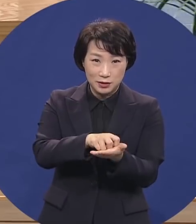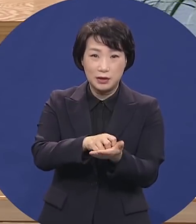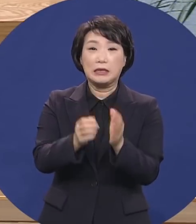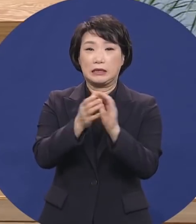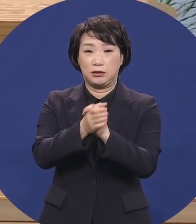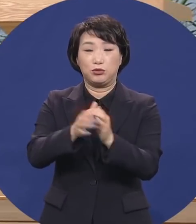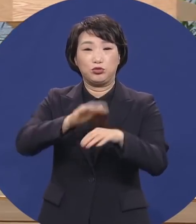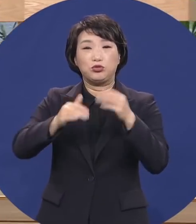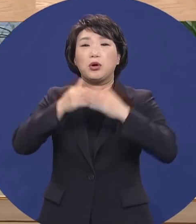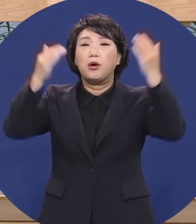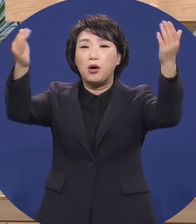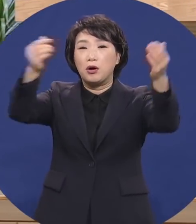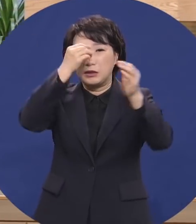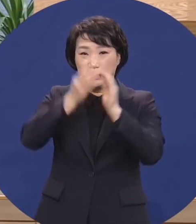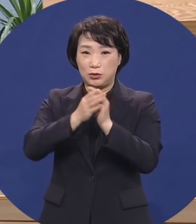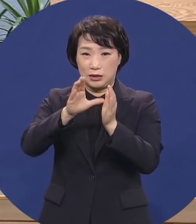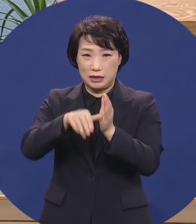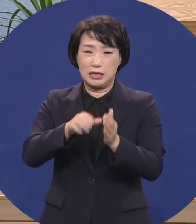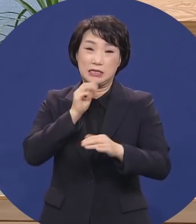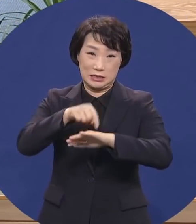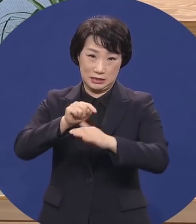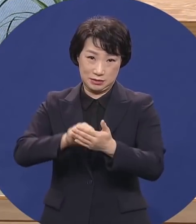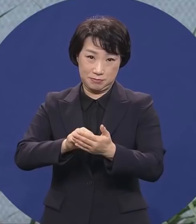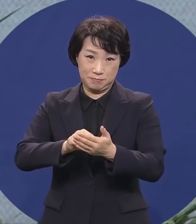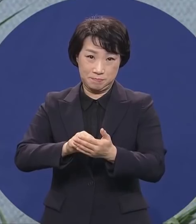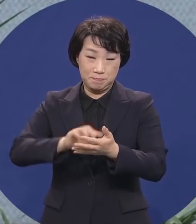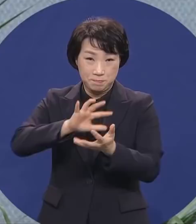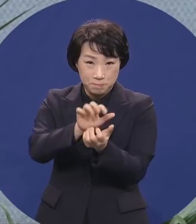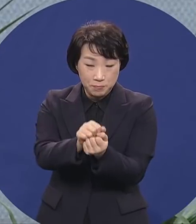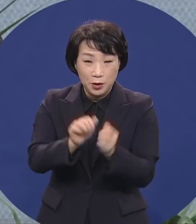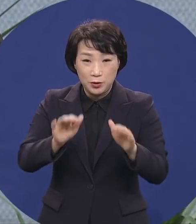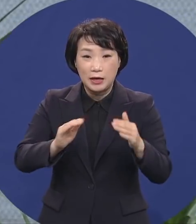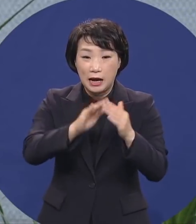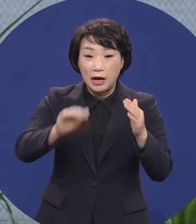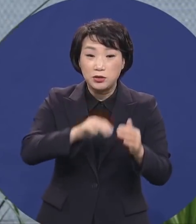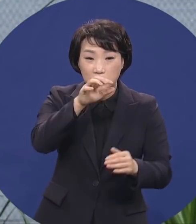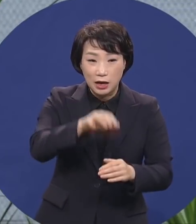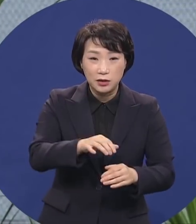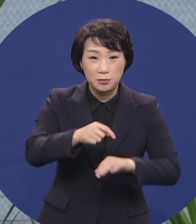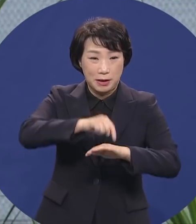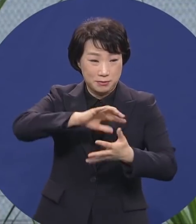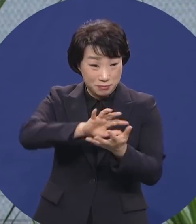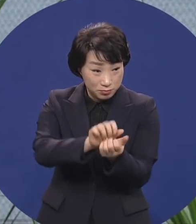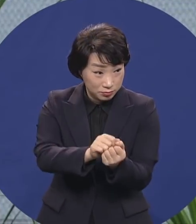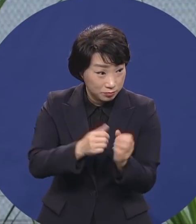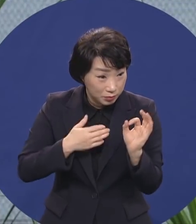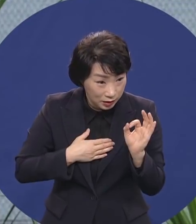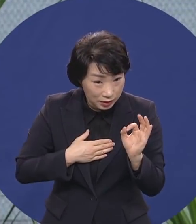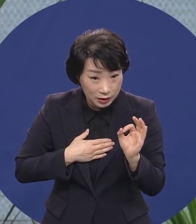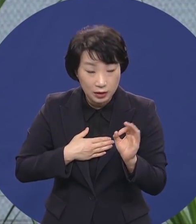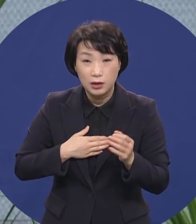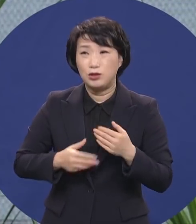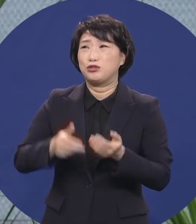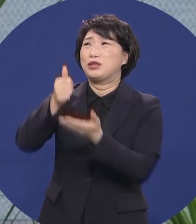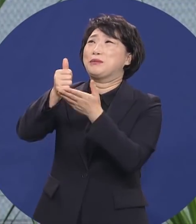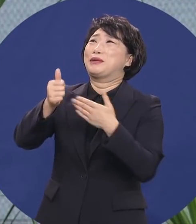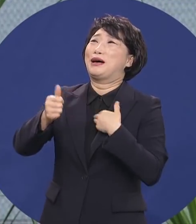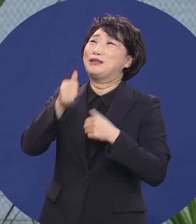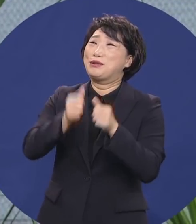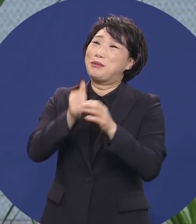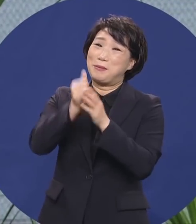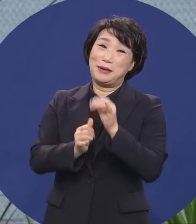들고 진실하게 오늘 가정에서도 애절하게, 나는 시험 든